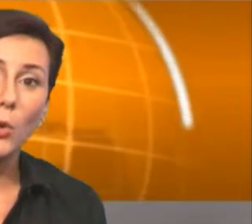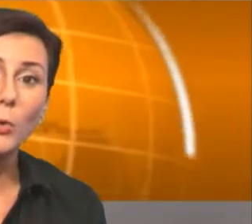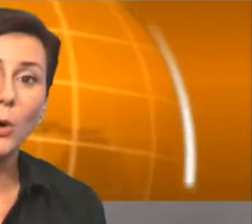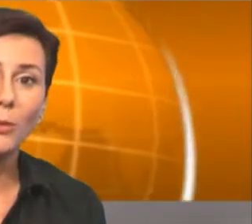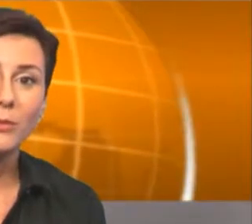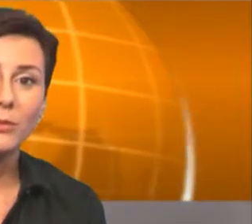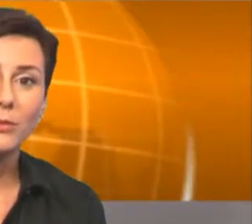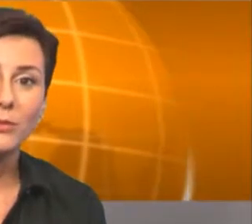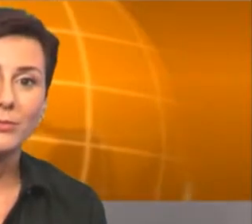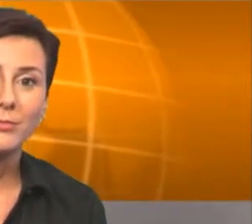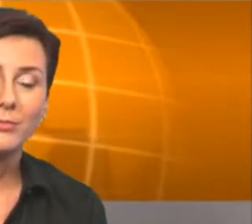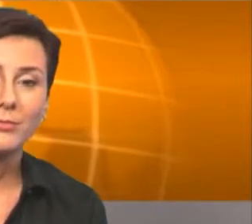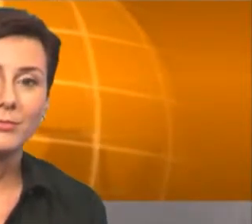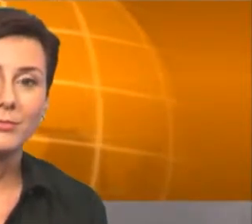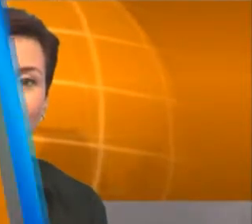Un po'.